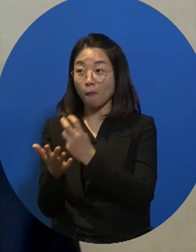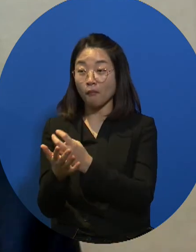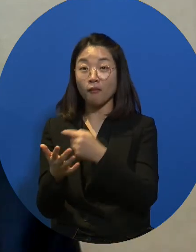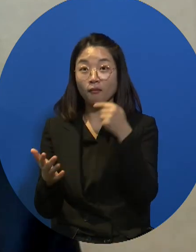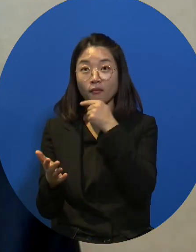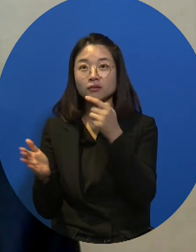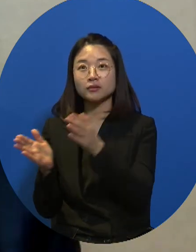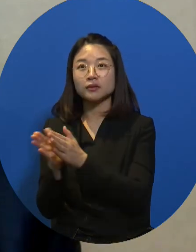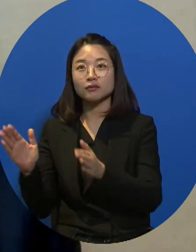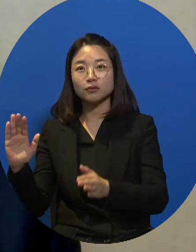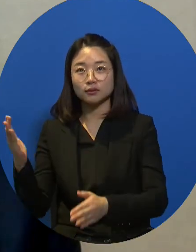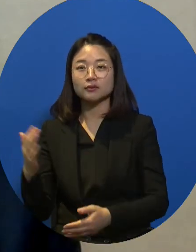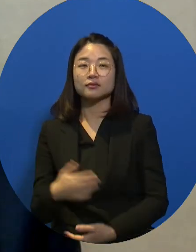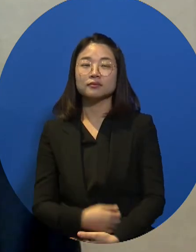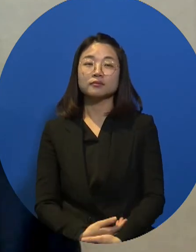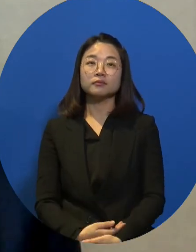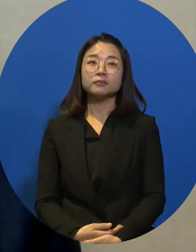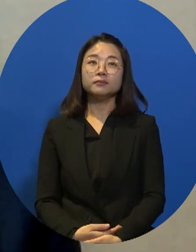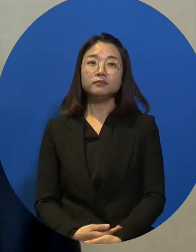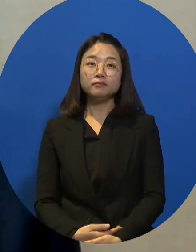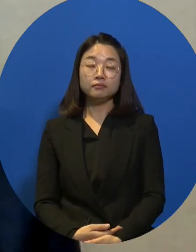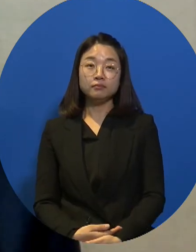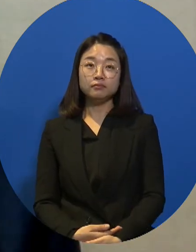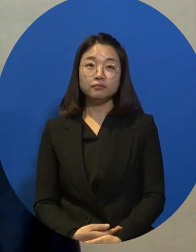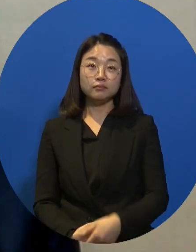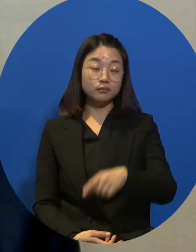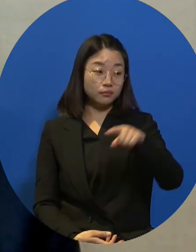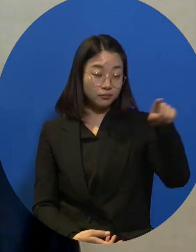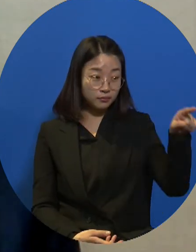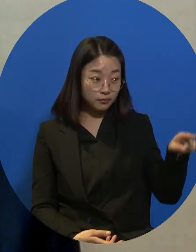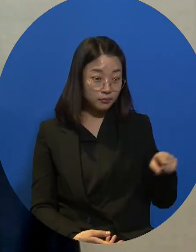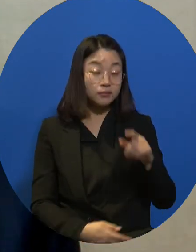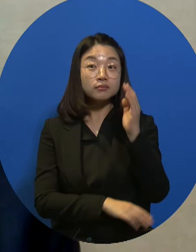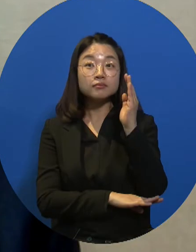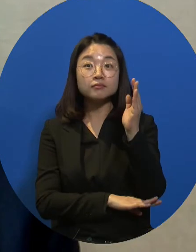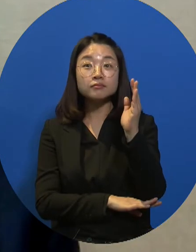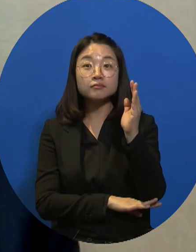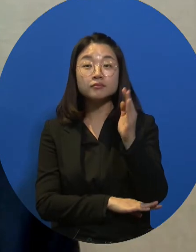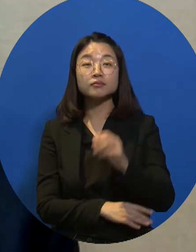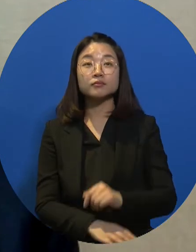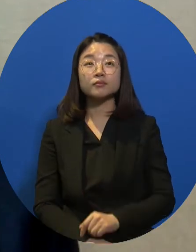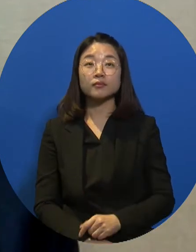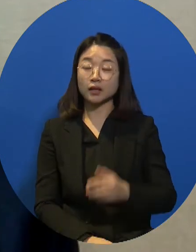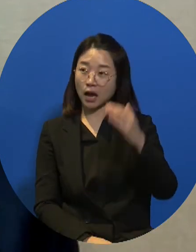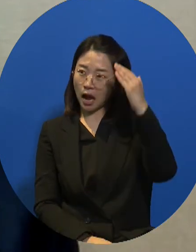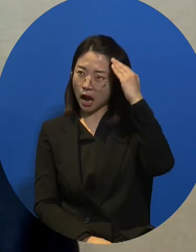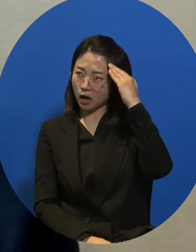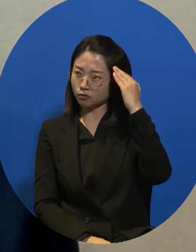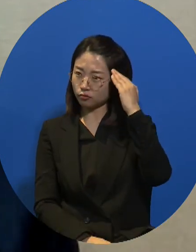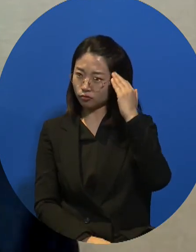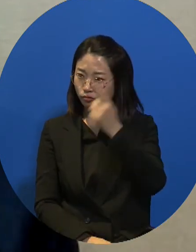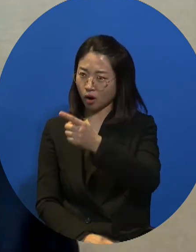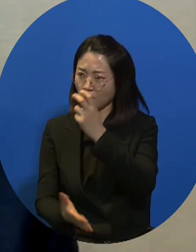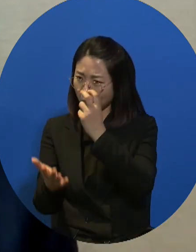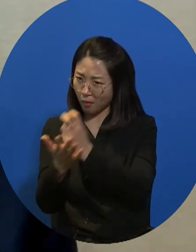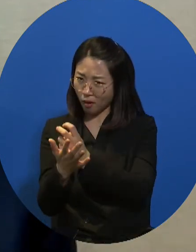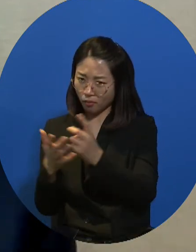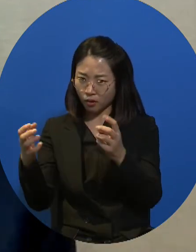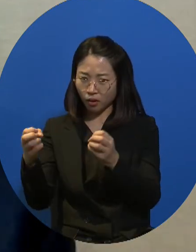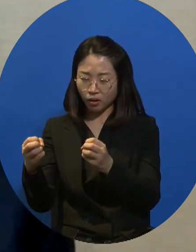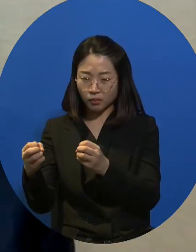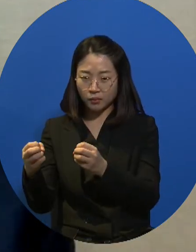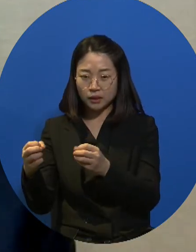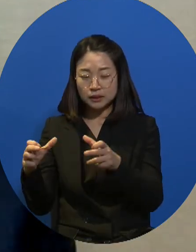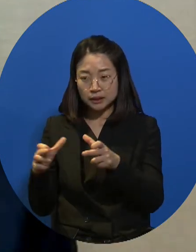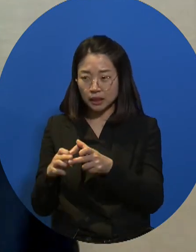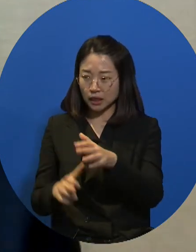말씀해주신 바와 같이 이 CRPD 중에서 한 조항이 국내 상법과 충돌한다. 이제 의사 능력 없는